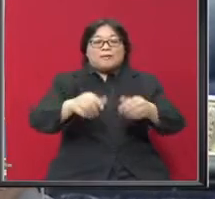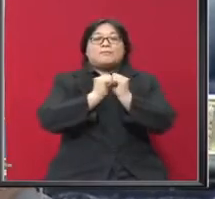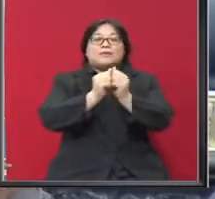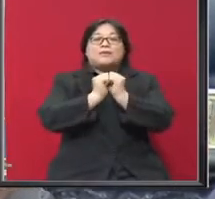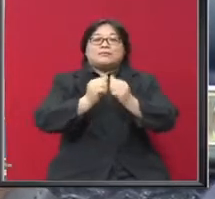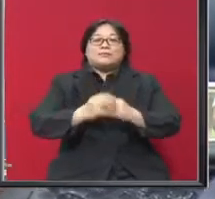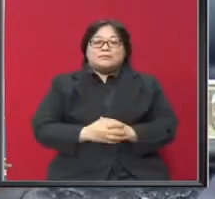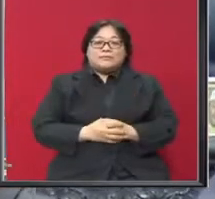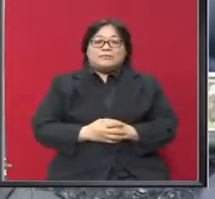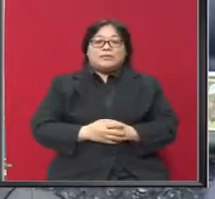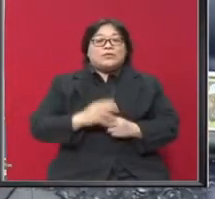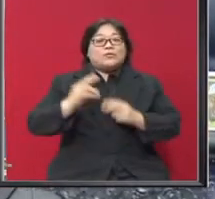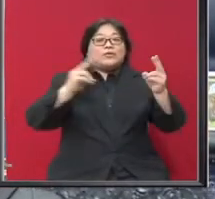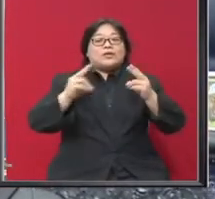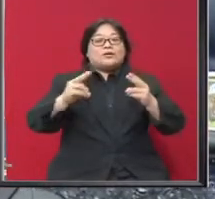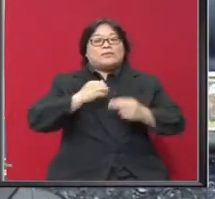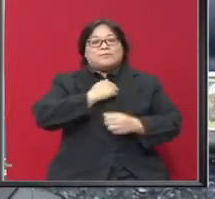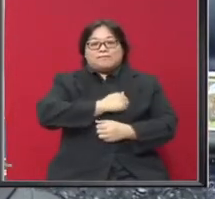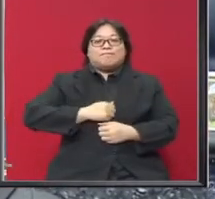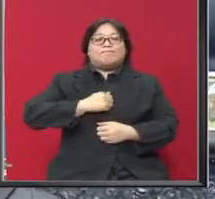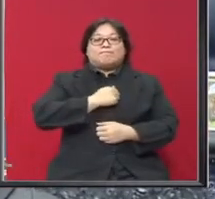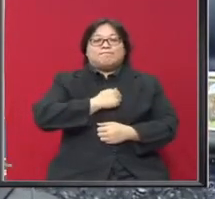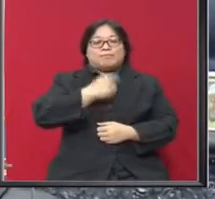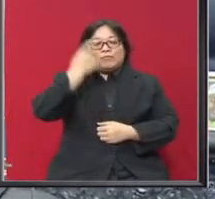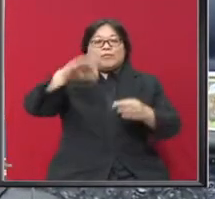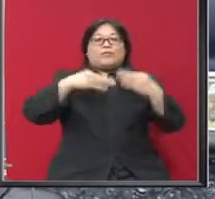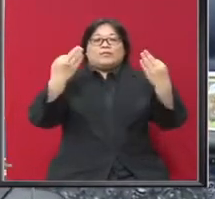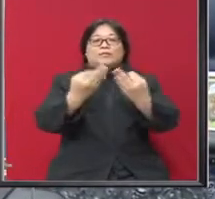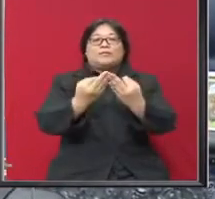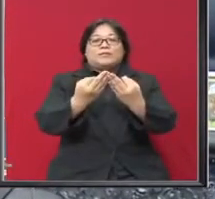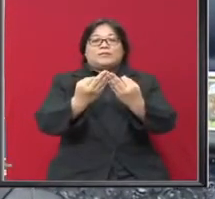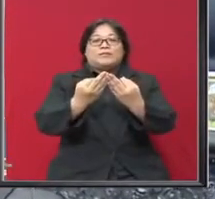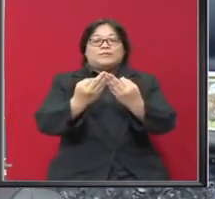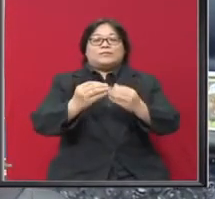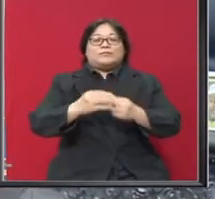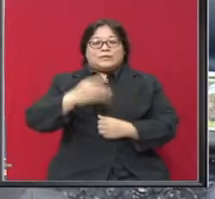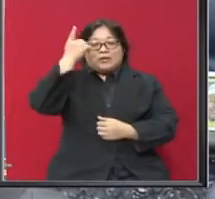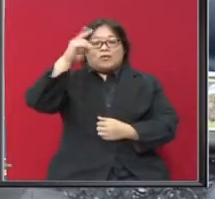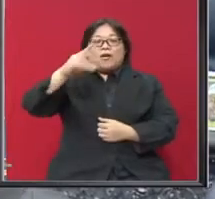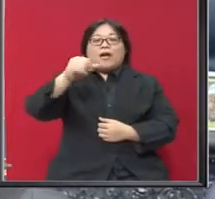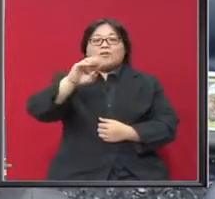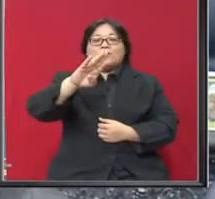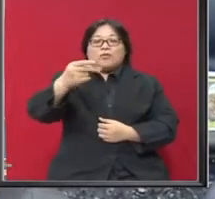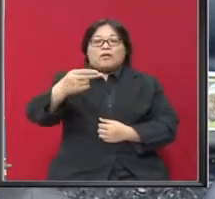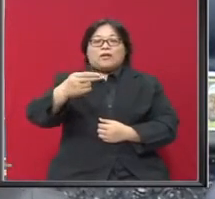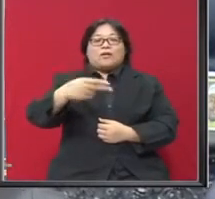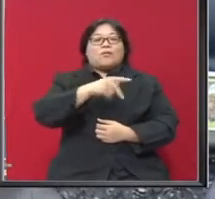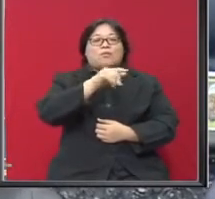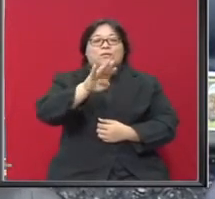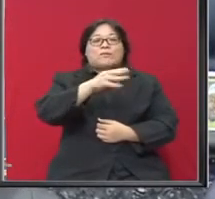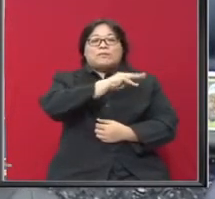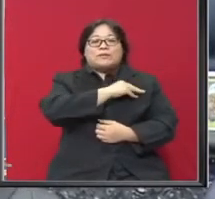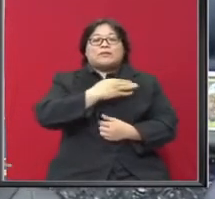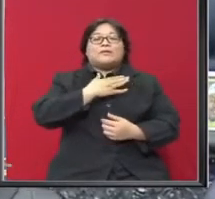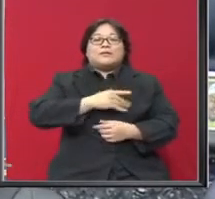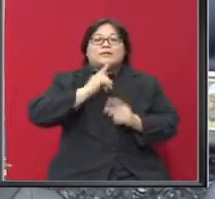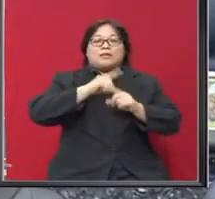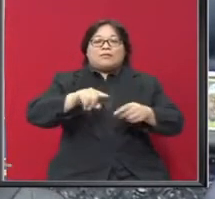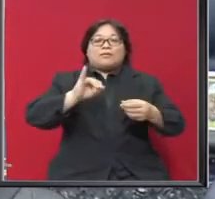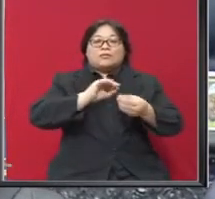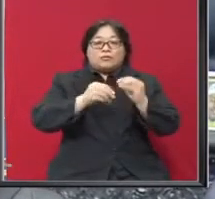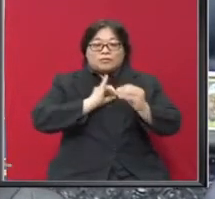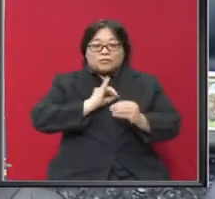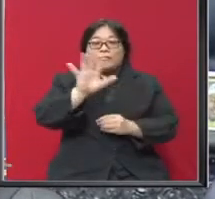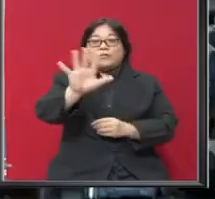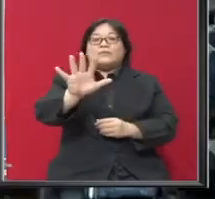bersama-sama ucapan takziah untuk keluarga layar kamdatu Allah Wafi menteri mohon jawab Soalnya saya